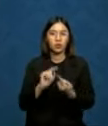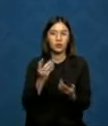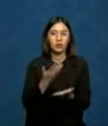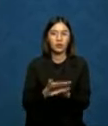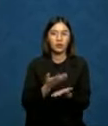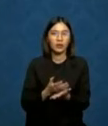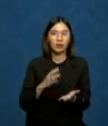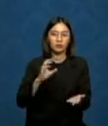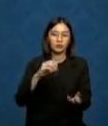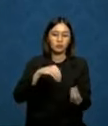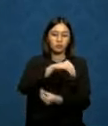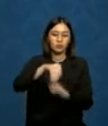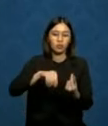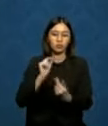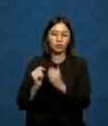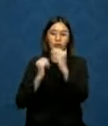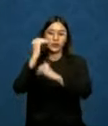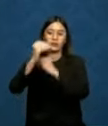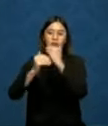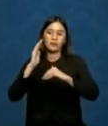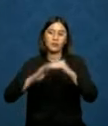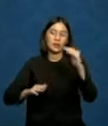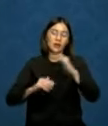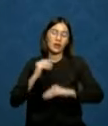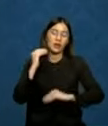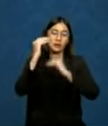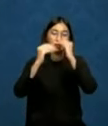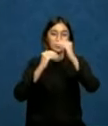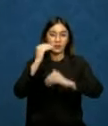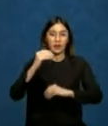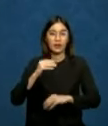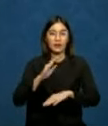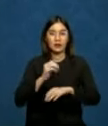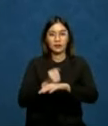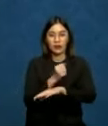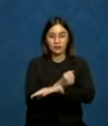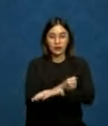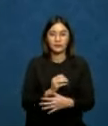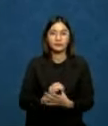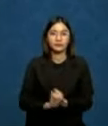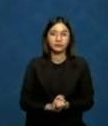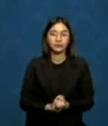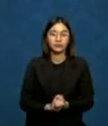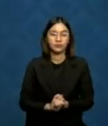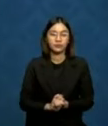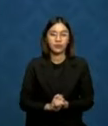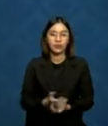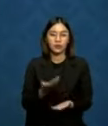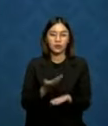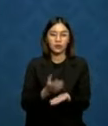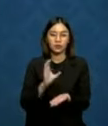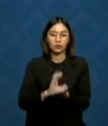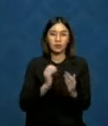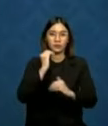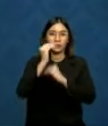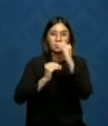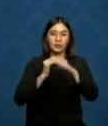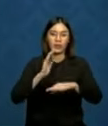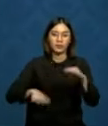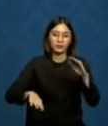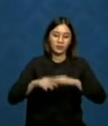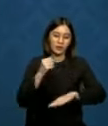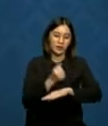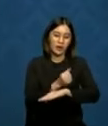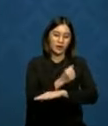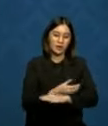เงินหมุนไปเพื่อพัฒนาทักษะฝีมือแรงงานท่านประธานที่เคารพครับกองทุนพัฒนาฝีมือแรงงาน